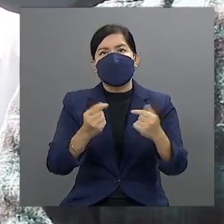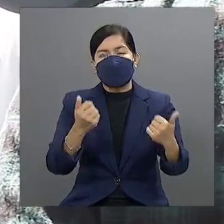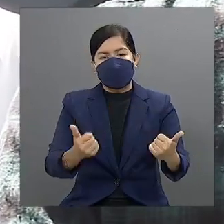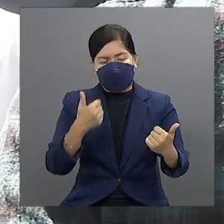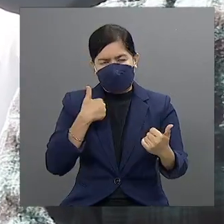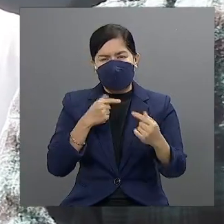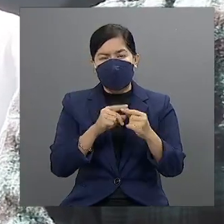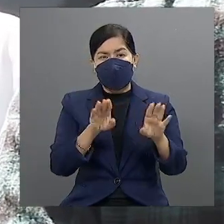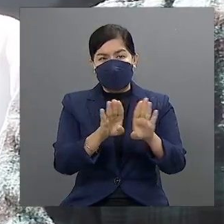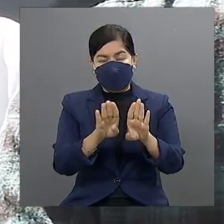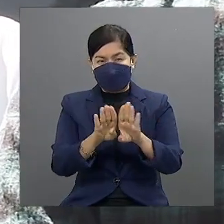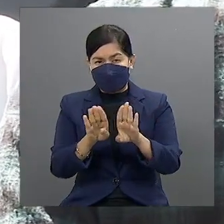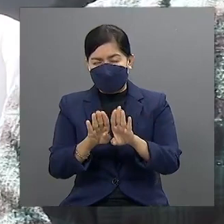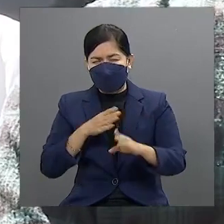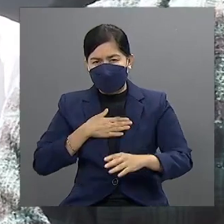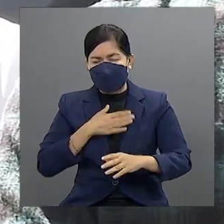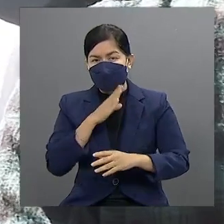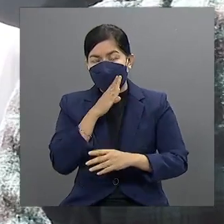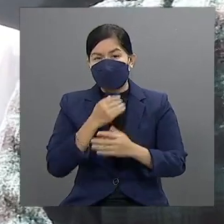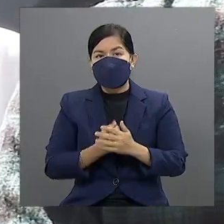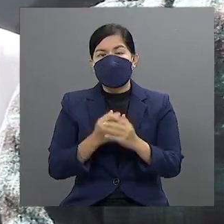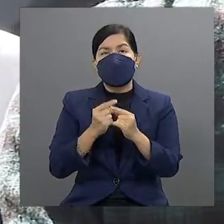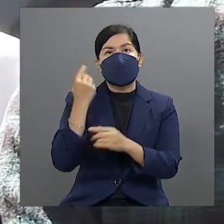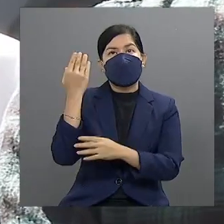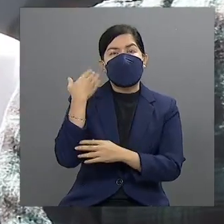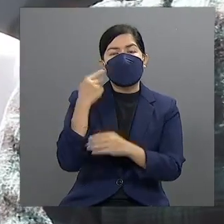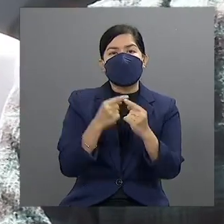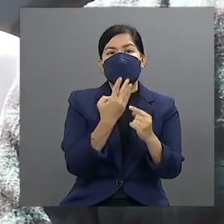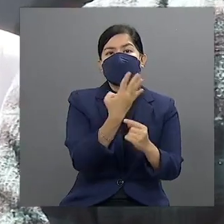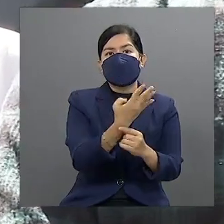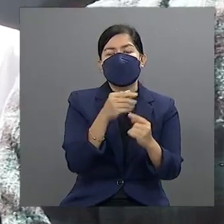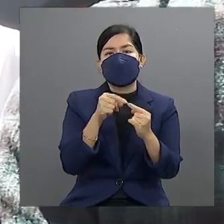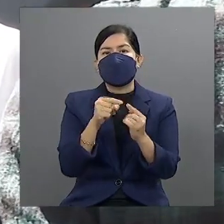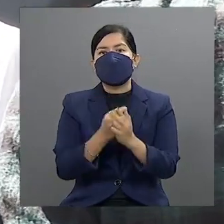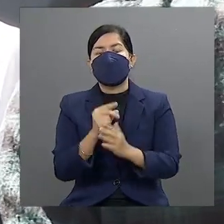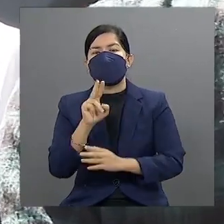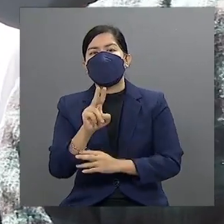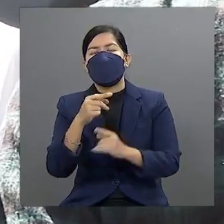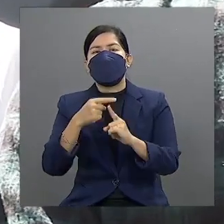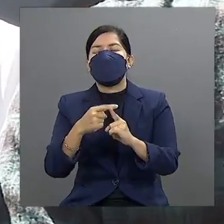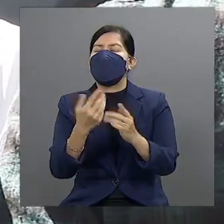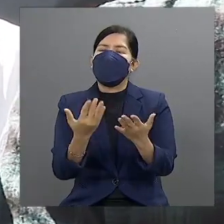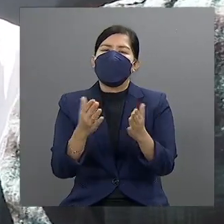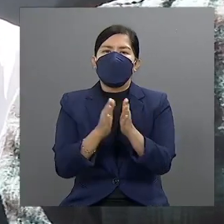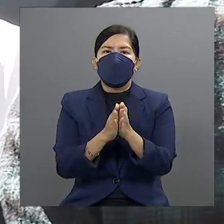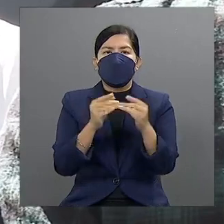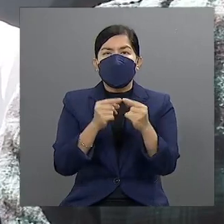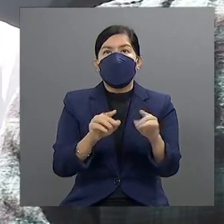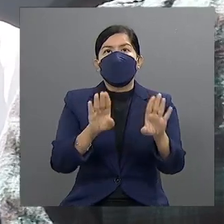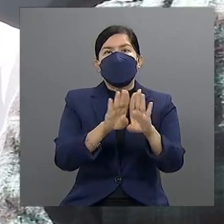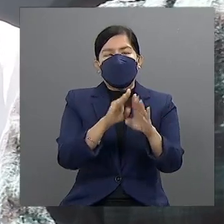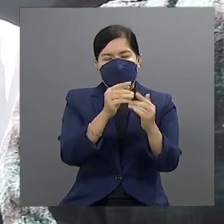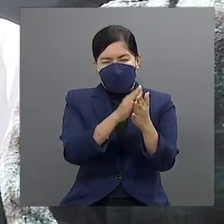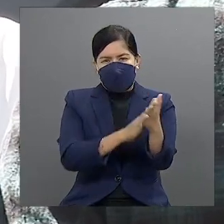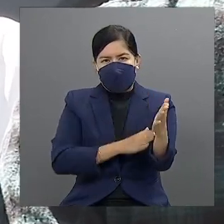ากของครั้งแรก4ครั้ง2 2 6บวกนี่อีก8นะครับรวมกันก็ประมาณ14เดือนถึง14เดือน